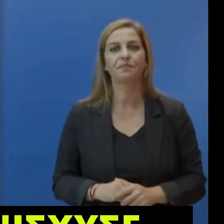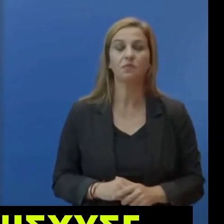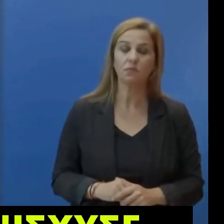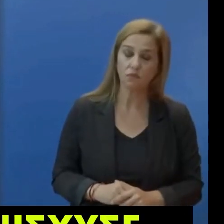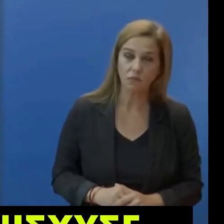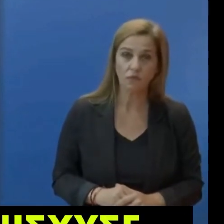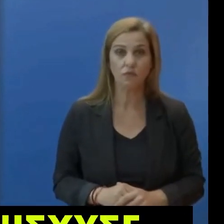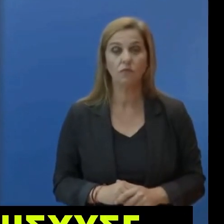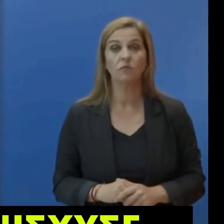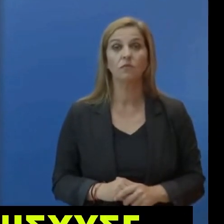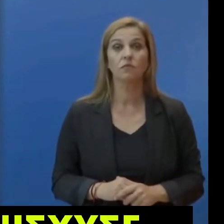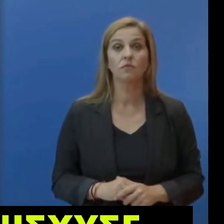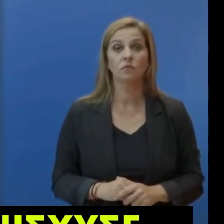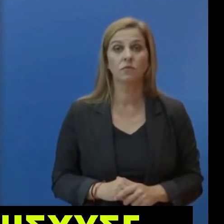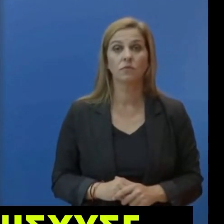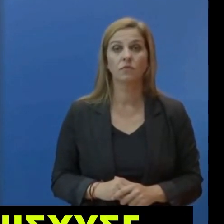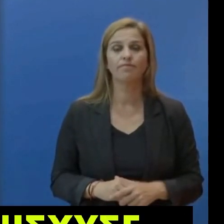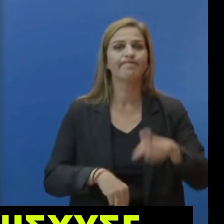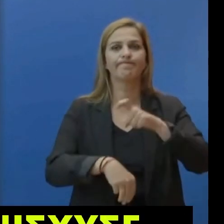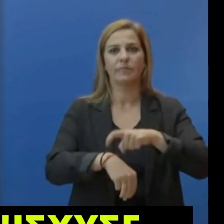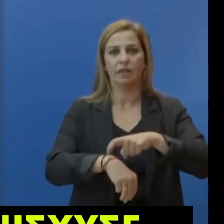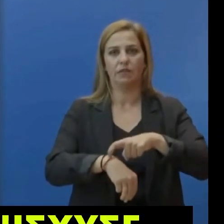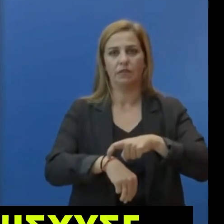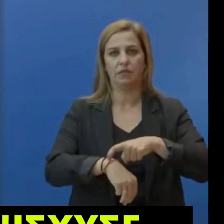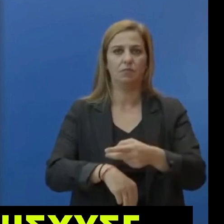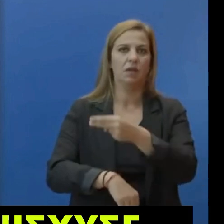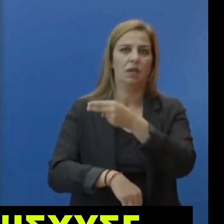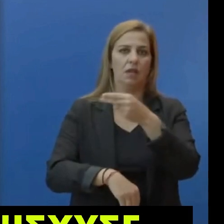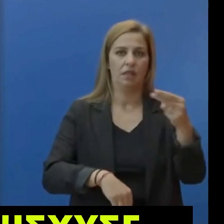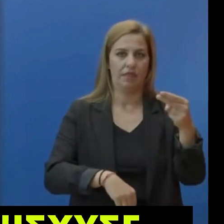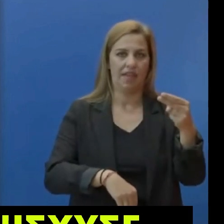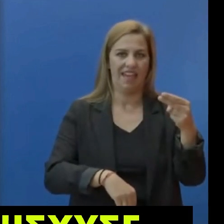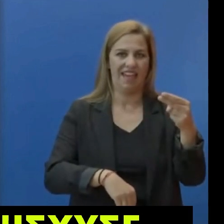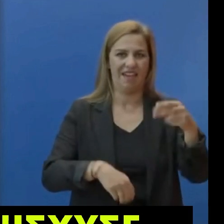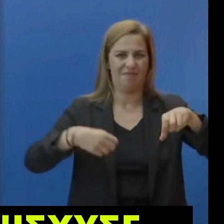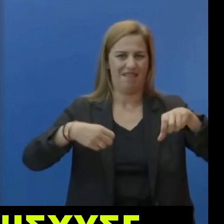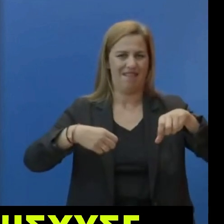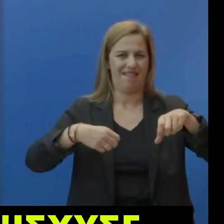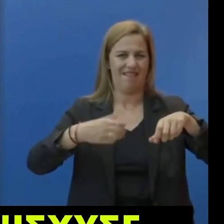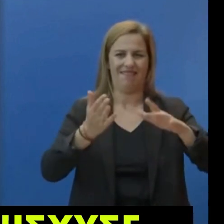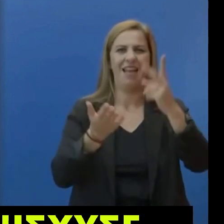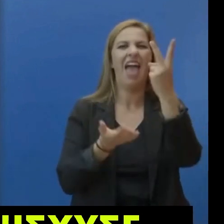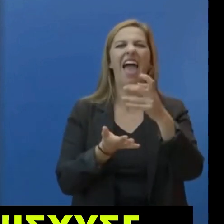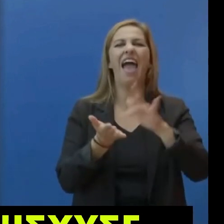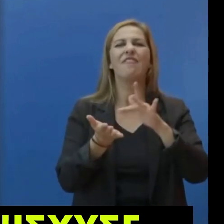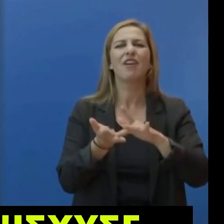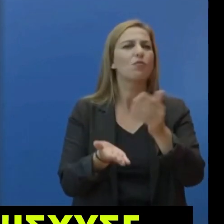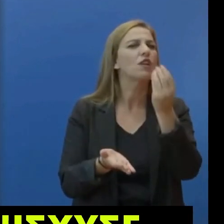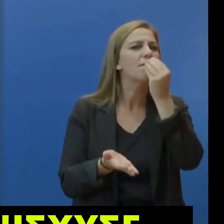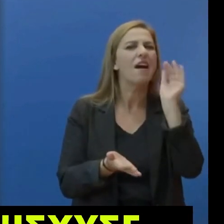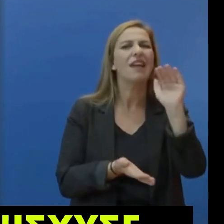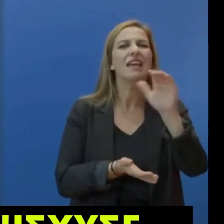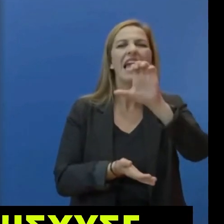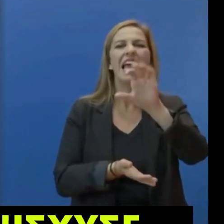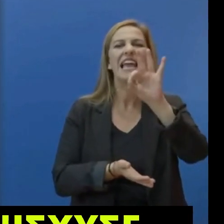πρόσωπε μετά τον θόρυβο που έχει προκληθεί από την υπόθεση της Seafood θα εξετάσει η κυβέρνηση το ενδεχόμενο